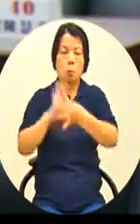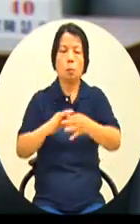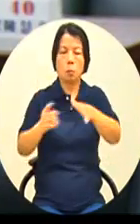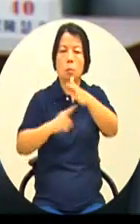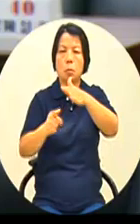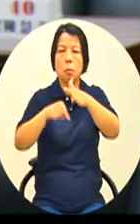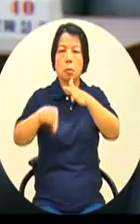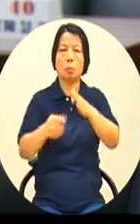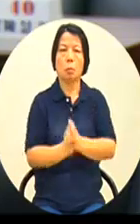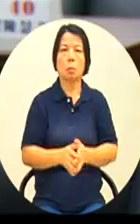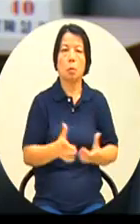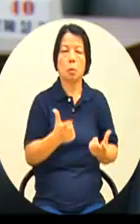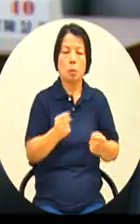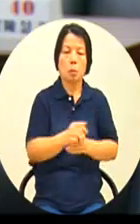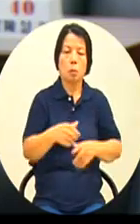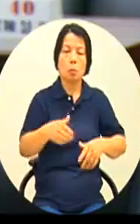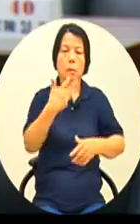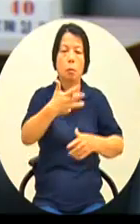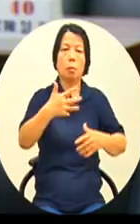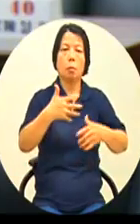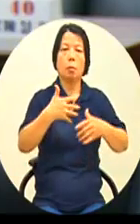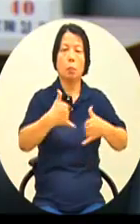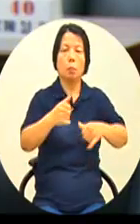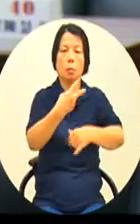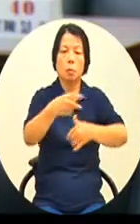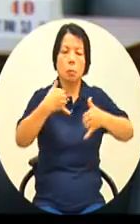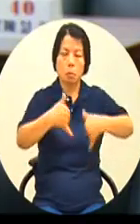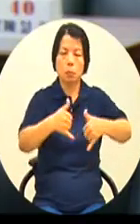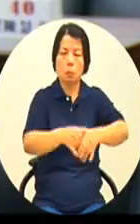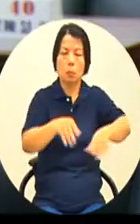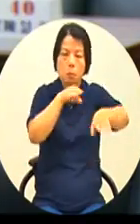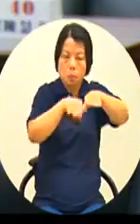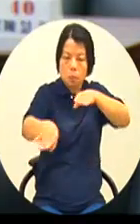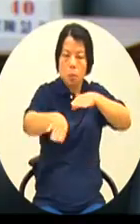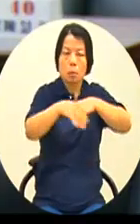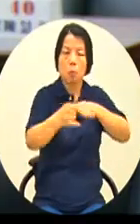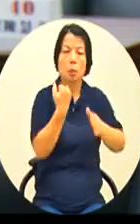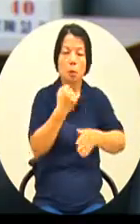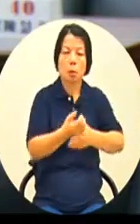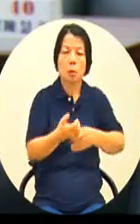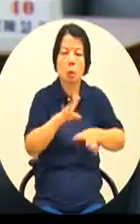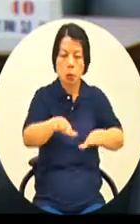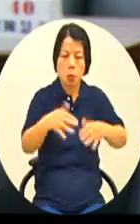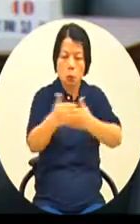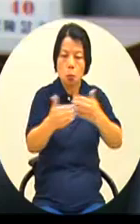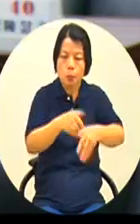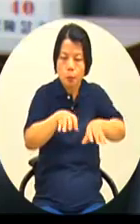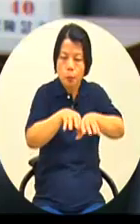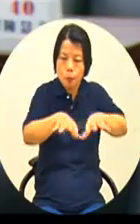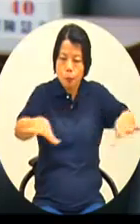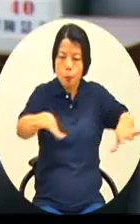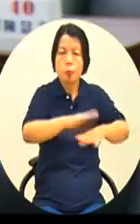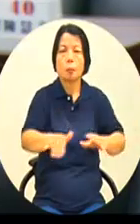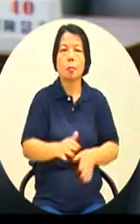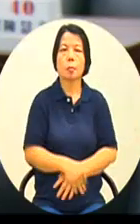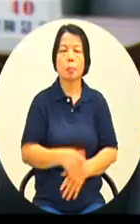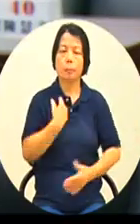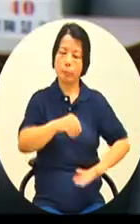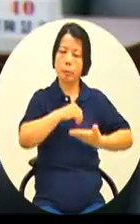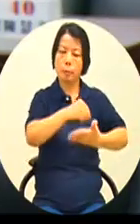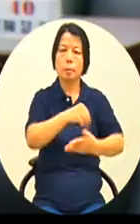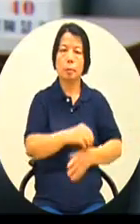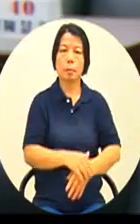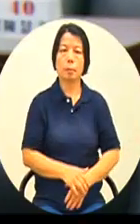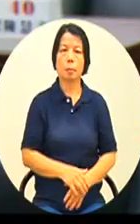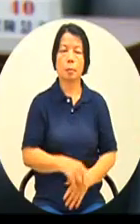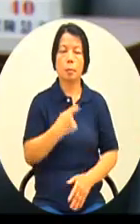遐用匝道咧，吼、哦，安尼得分散哈，即个交通，即人建议啊。虽然